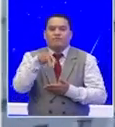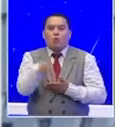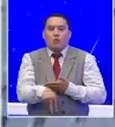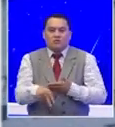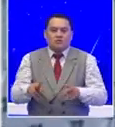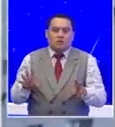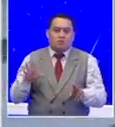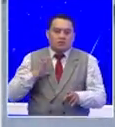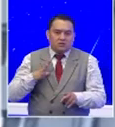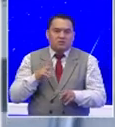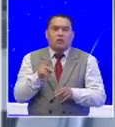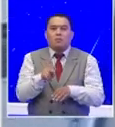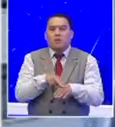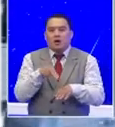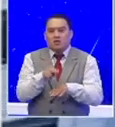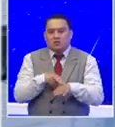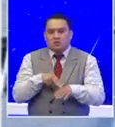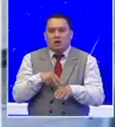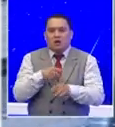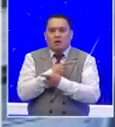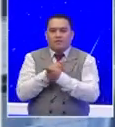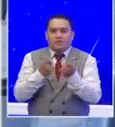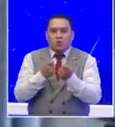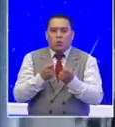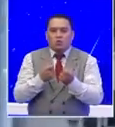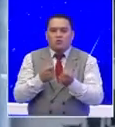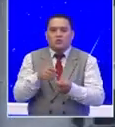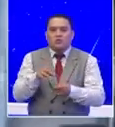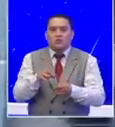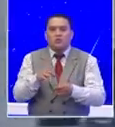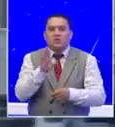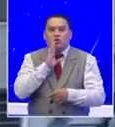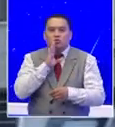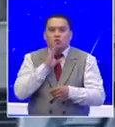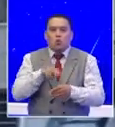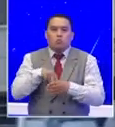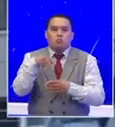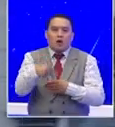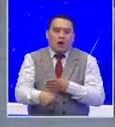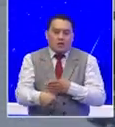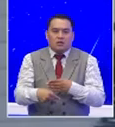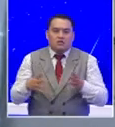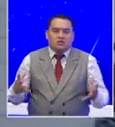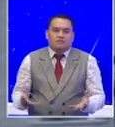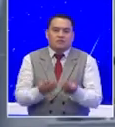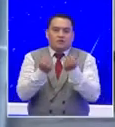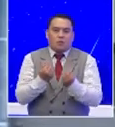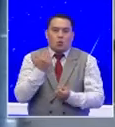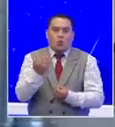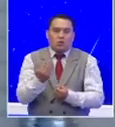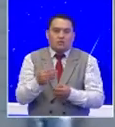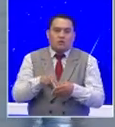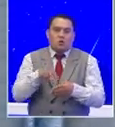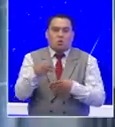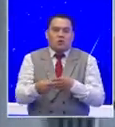в столице. Сотрудники гражданской защиты вовремя переставили куб, и девушка упала на него. Ее подбросило, она